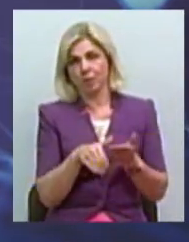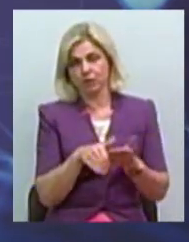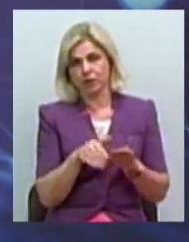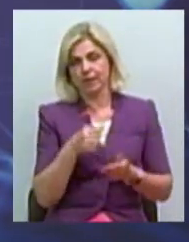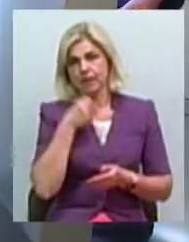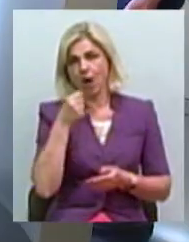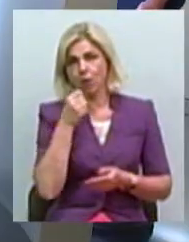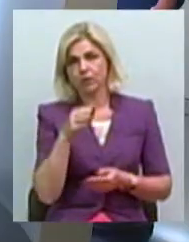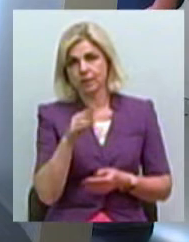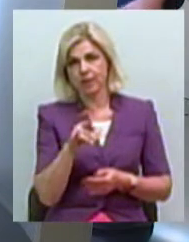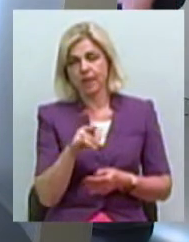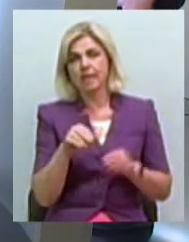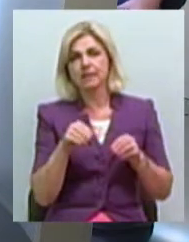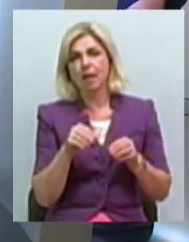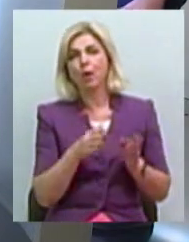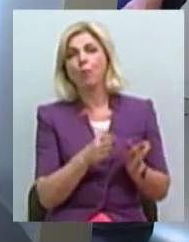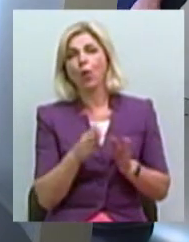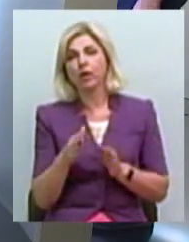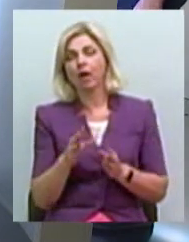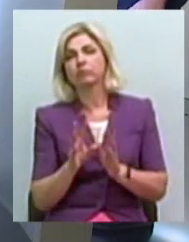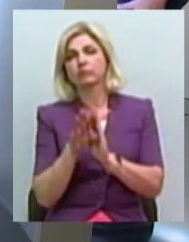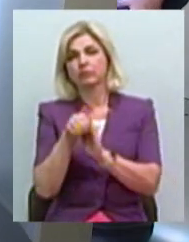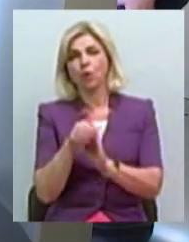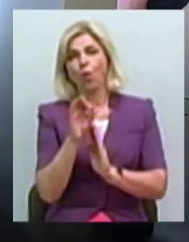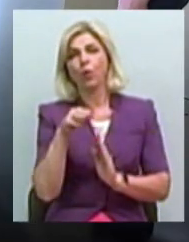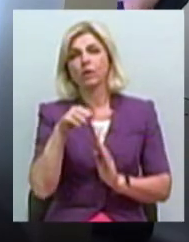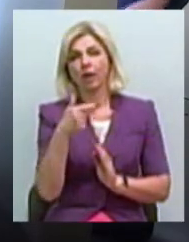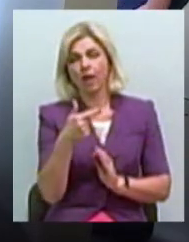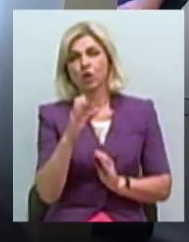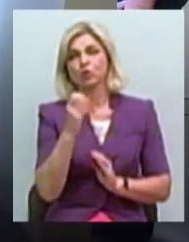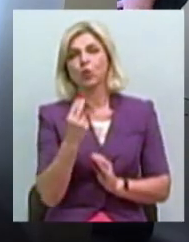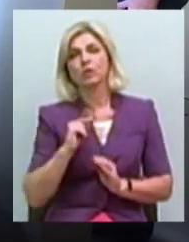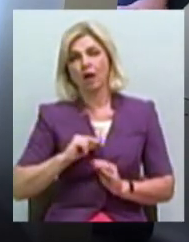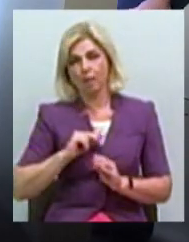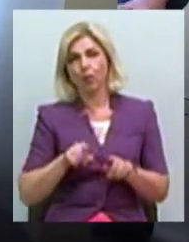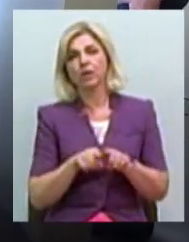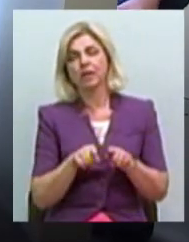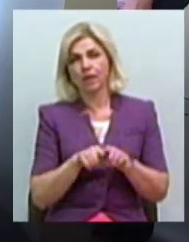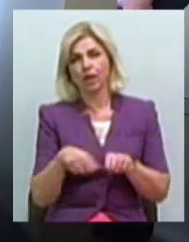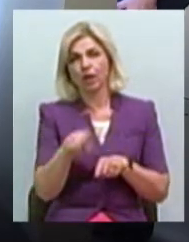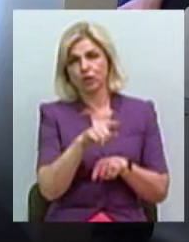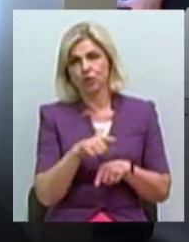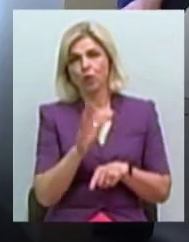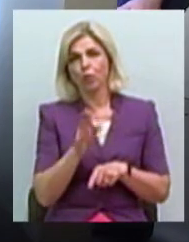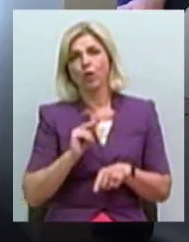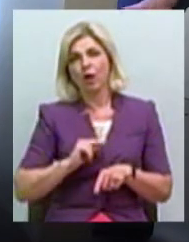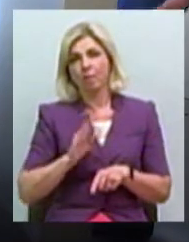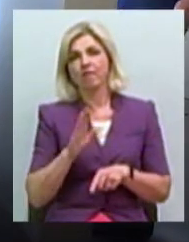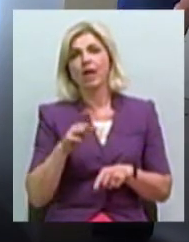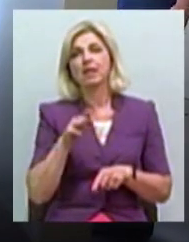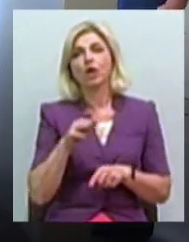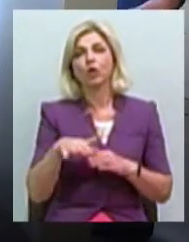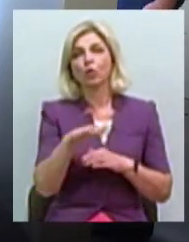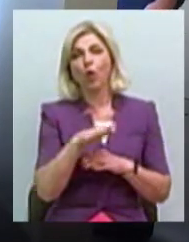Все. Землевпорядники переходять в об'єднану територіальну громаду, соціальні працівники, вони теж якби будуть в територіальній громаді, але